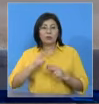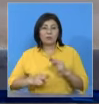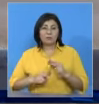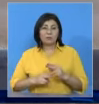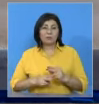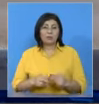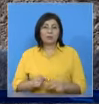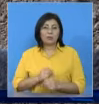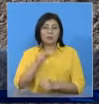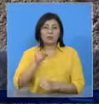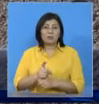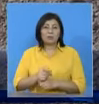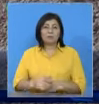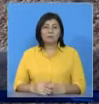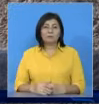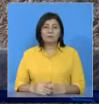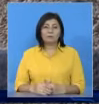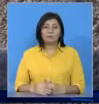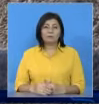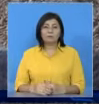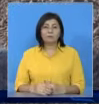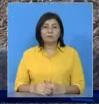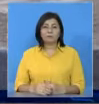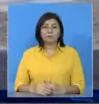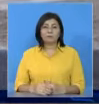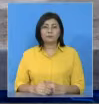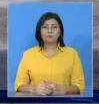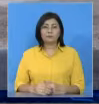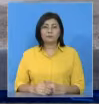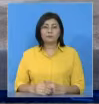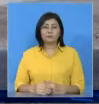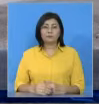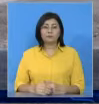аяғына жеткізуді тапсырды. Ерлан Мұхан, Алтынай Сағындықова, Самат Қалекенов, Ақтөбе телеарнасы.